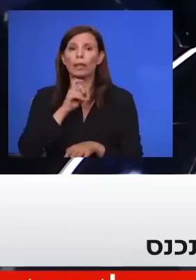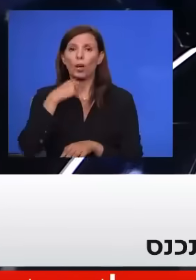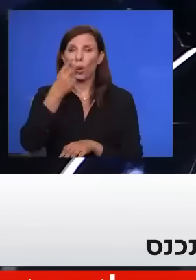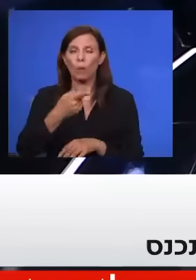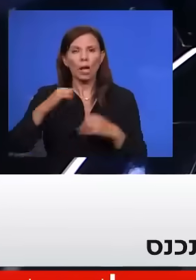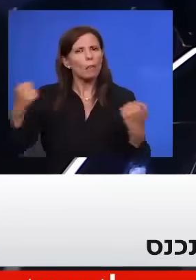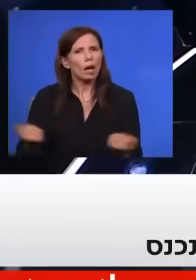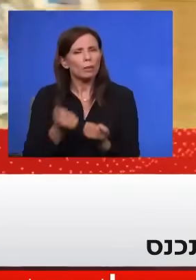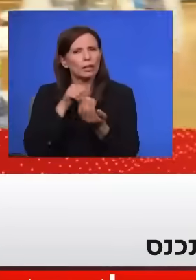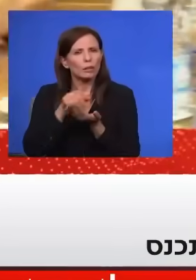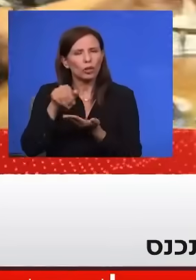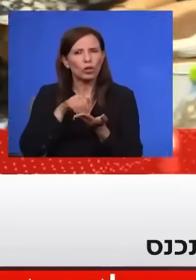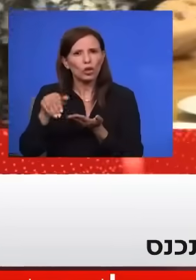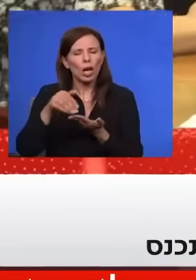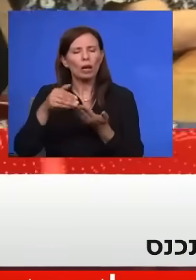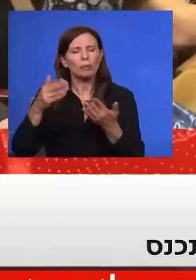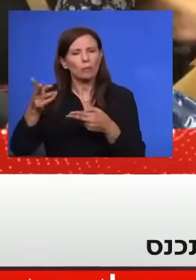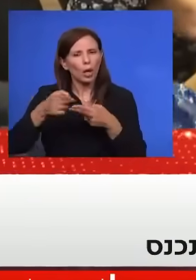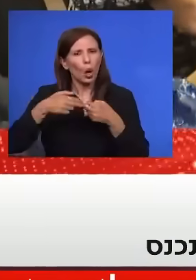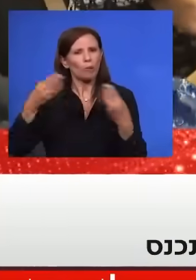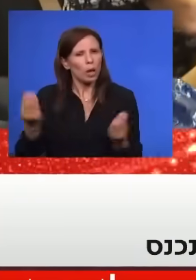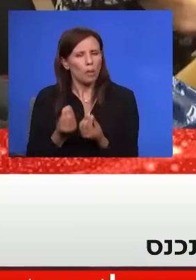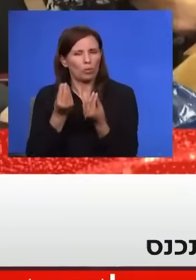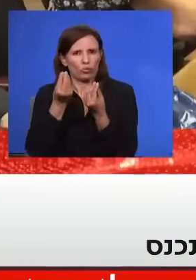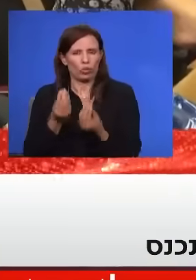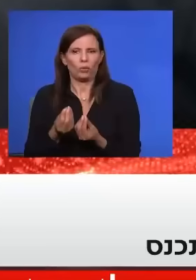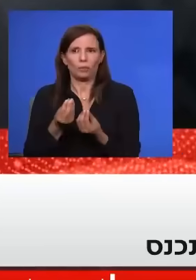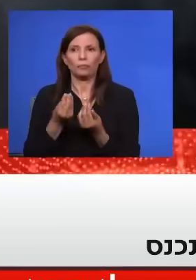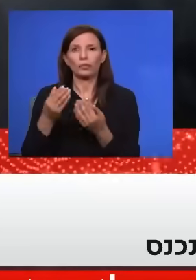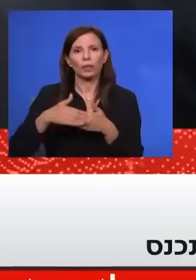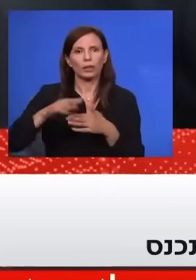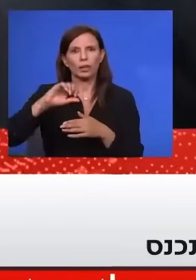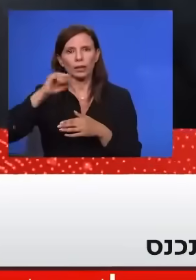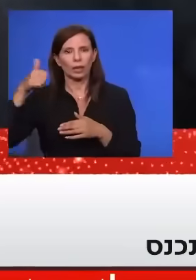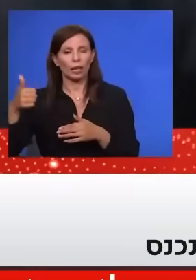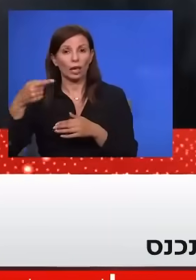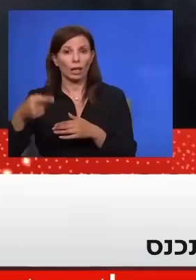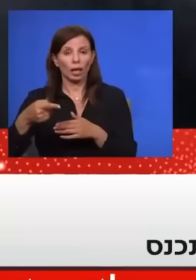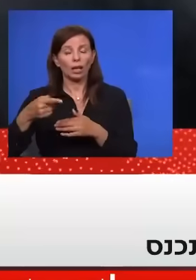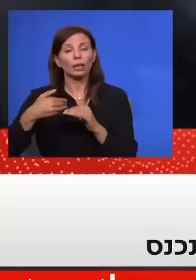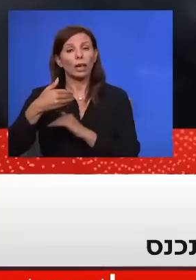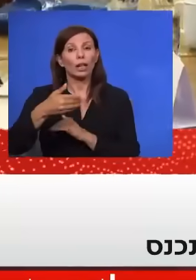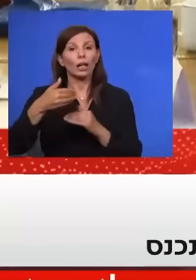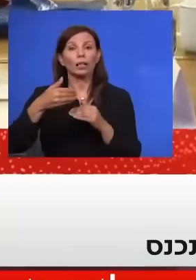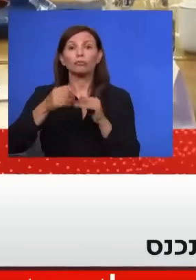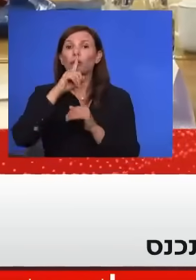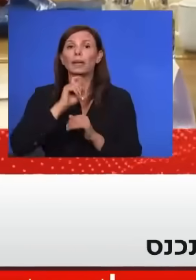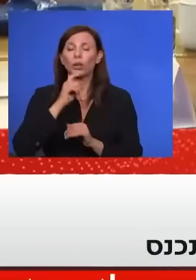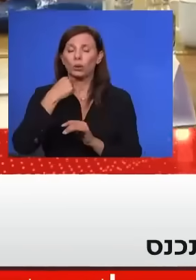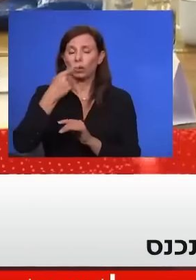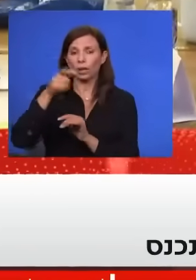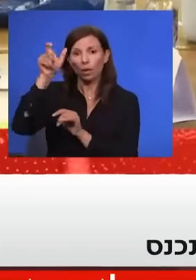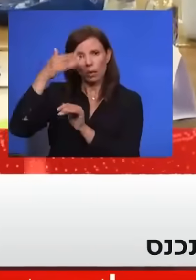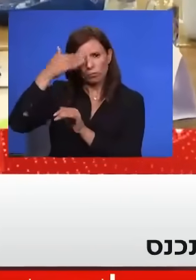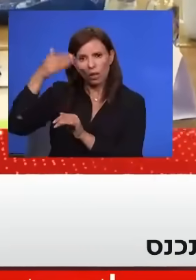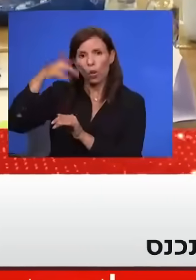בקרוב. נכון, אחרי פיזור האופטימיות מצד גורמים רשמיים בקטר ברמות הכי בכירות, גורם זר אומר לנו שישנן